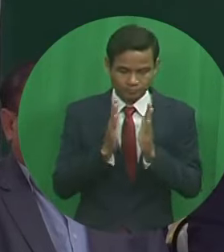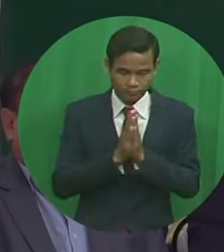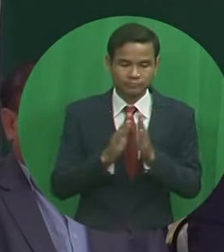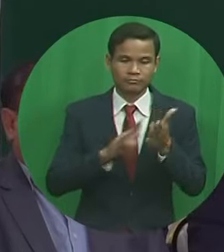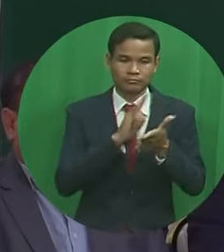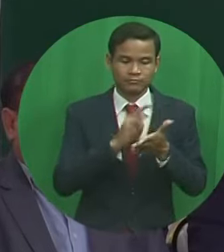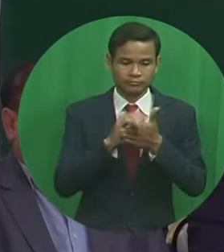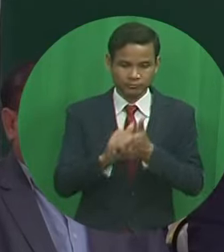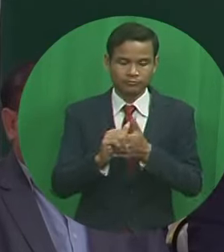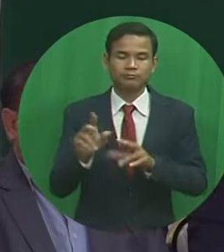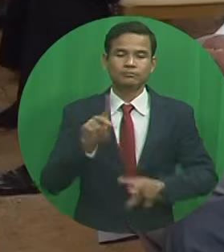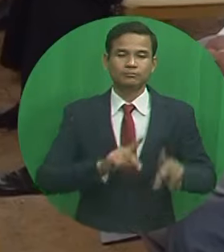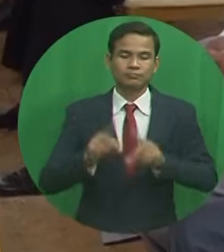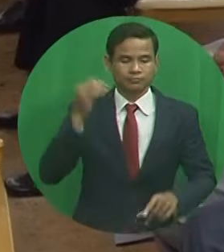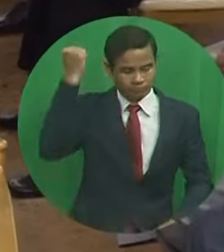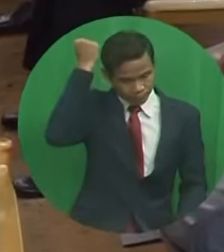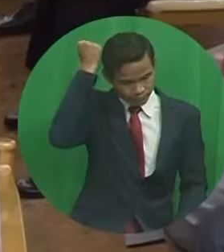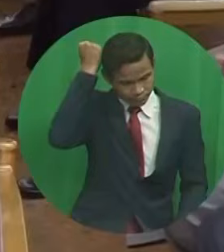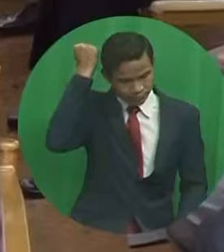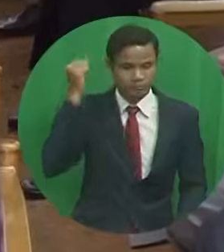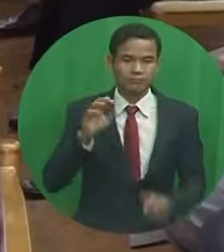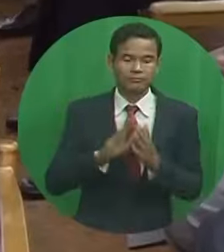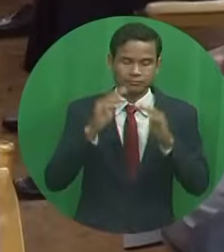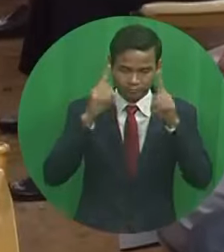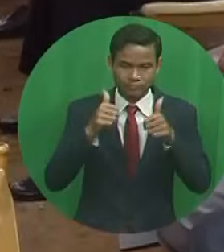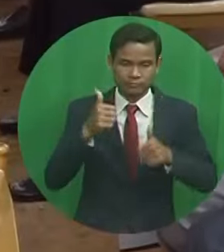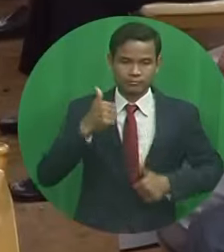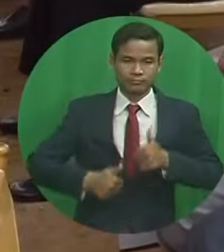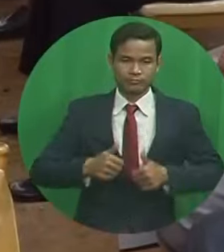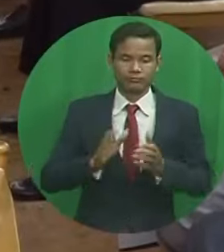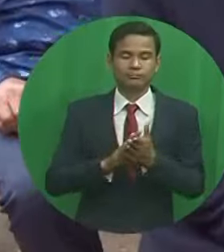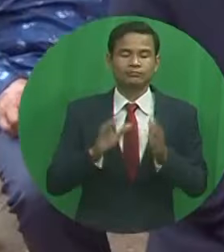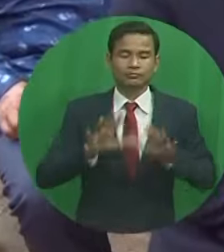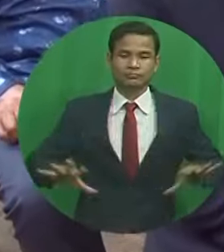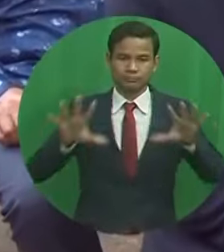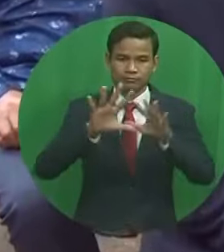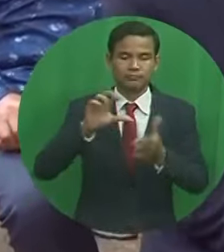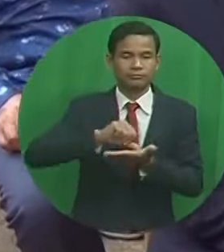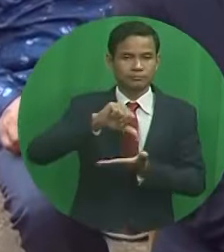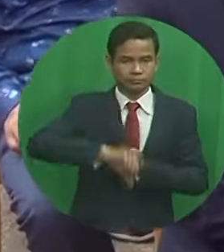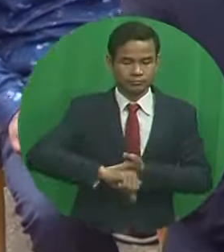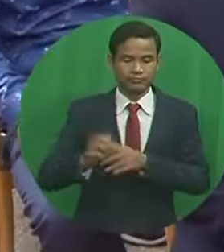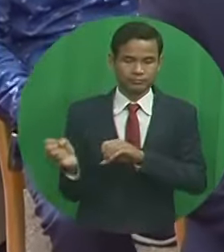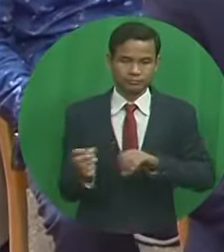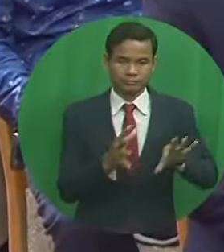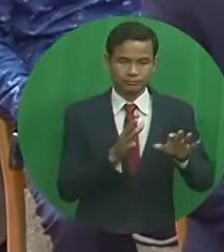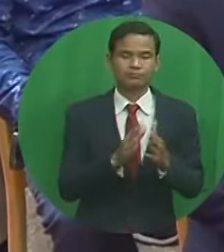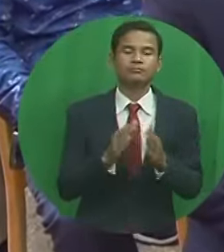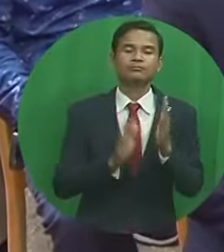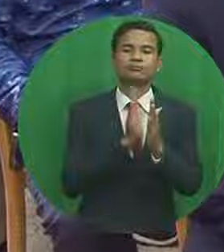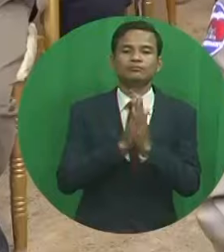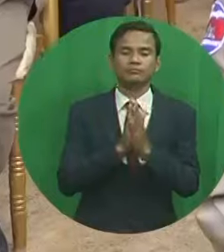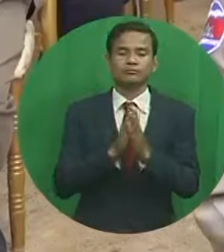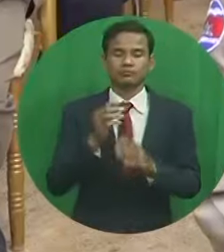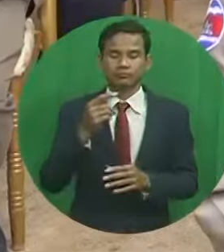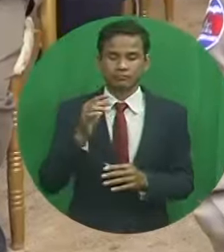រដ្ឋាភិបាលនិងប្រជាជនឡាវព្រមទាំងអាដាមរដ្ឋមន្ត្រីក្រសួងកសិកម្មនិងព្រៃឈើនៃសាធារណរដ្ឋប្រជា